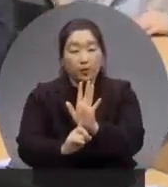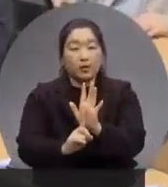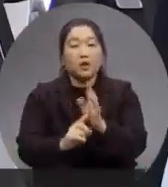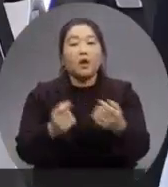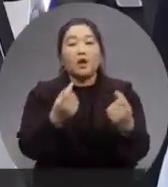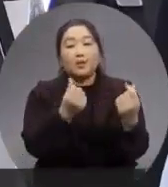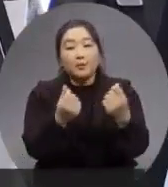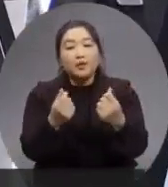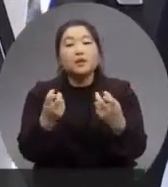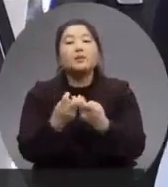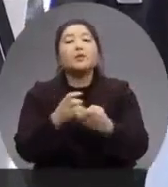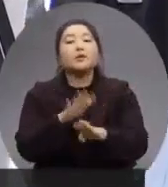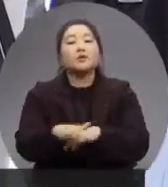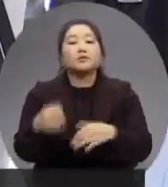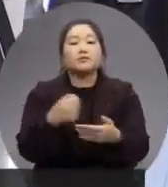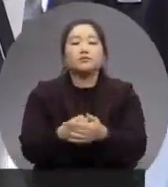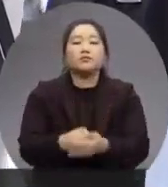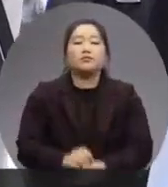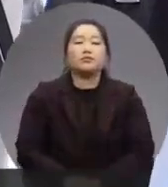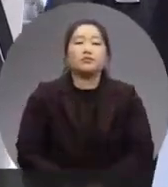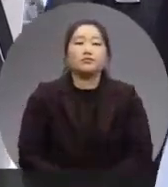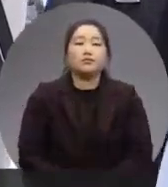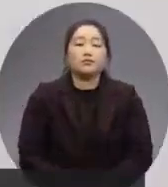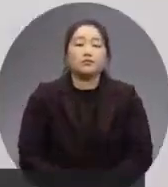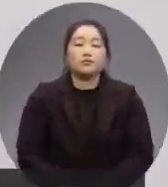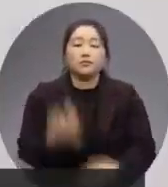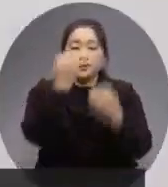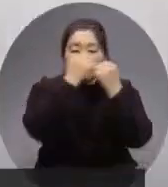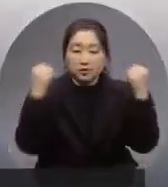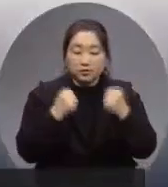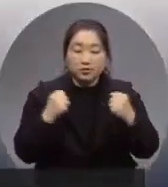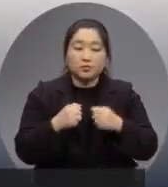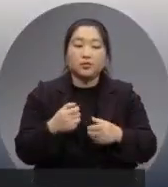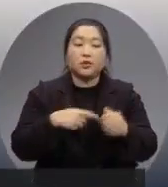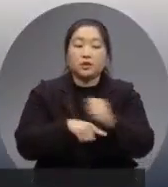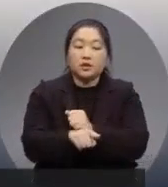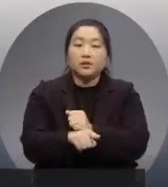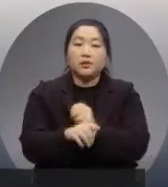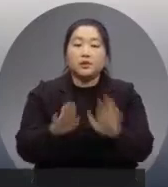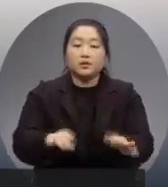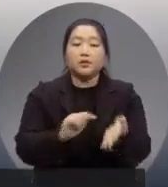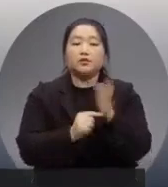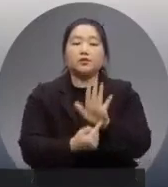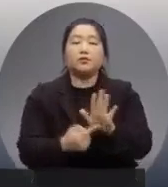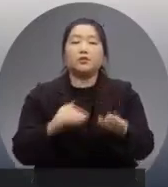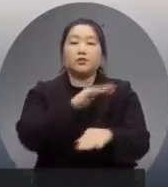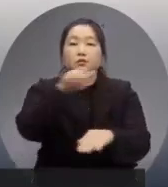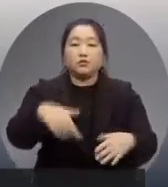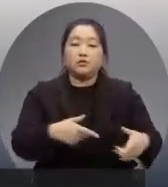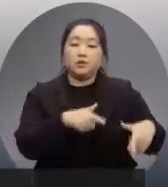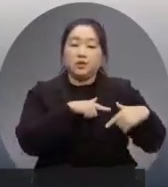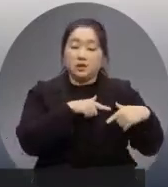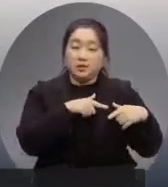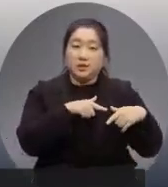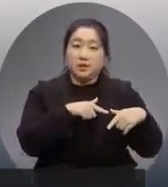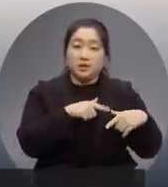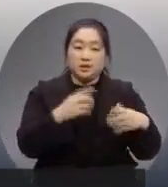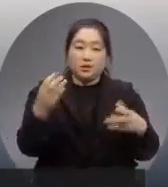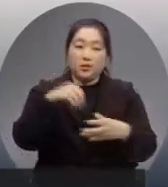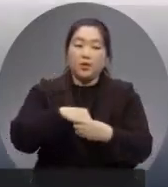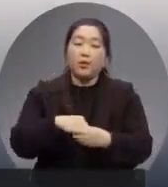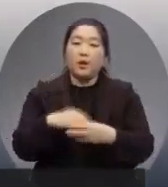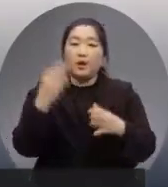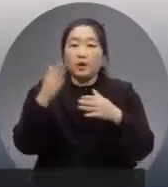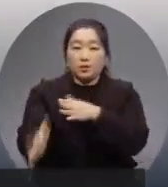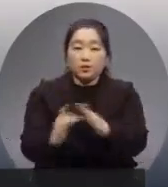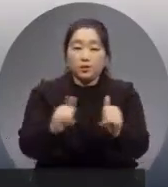비슷한 방식으로 정할 계획입니다. 충청북도의 가치를 이번에 출시하는 우리의 브랜드에 온전히